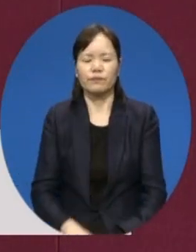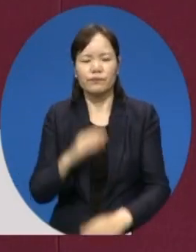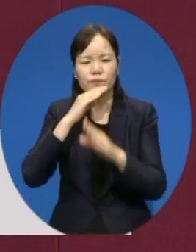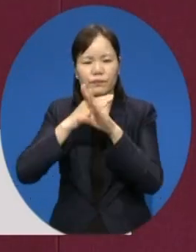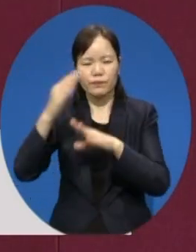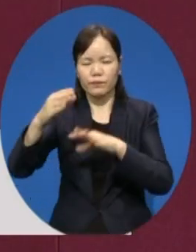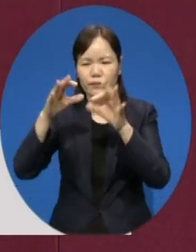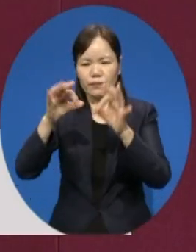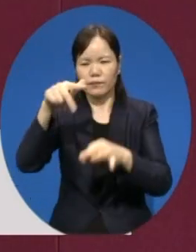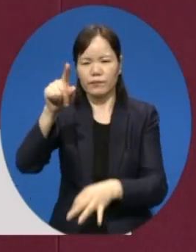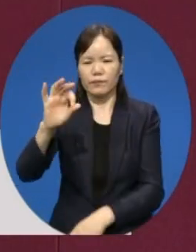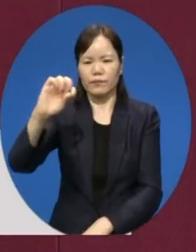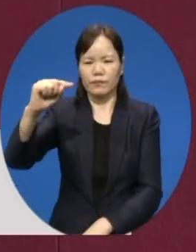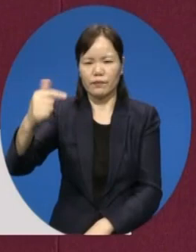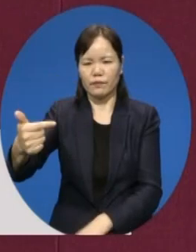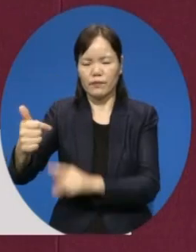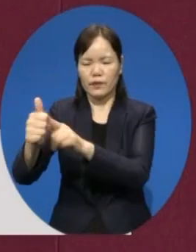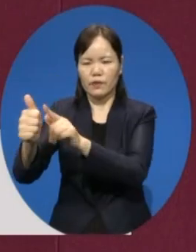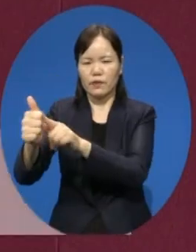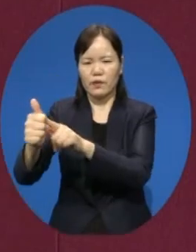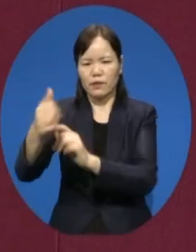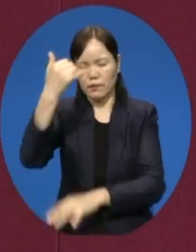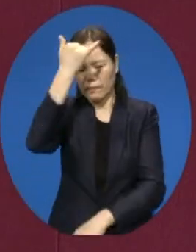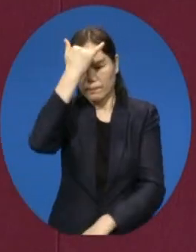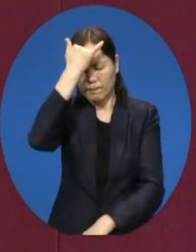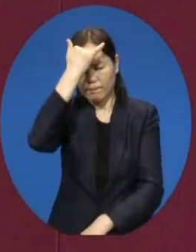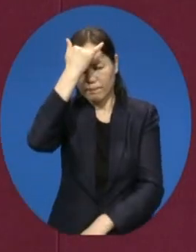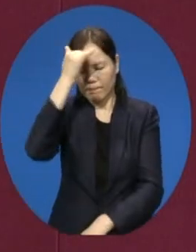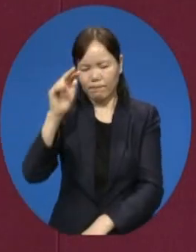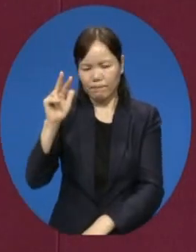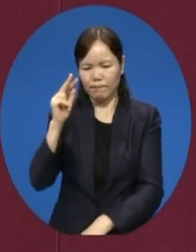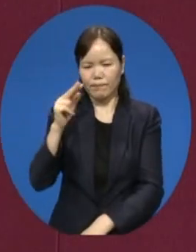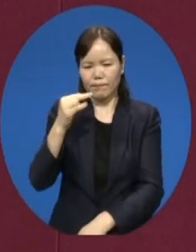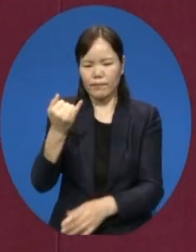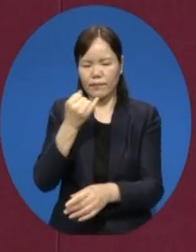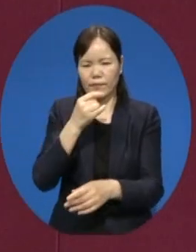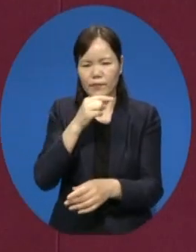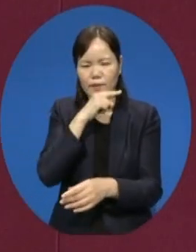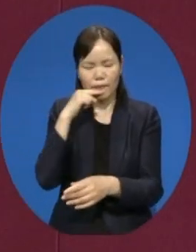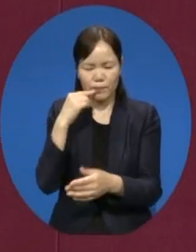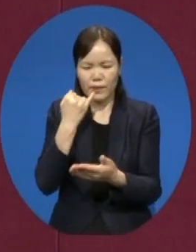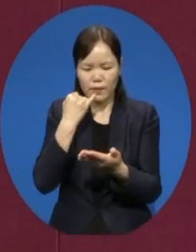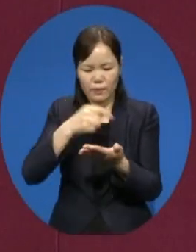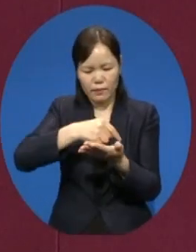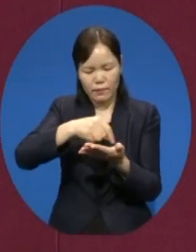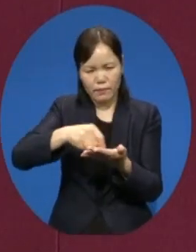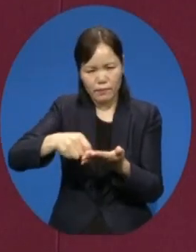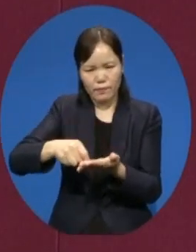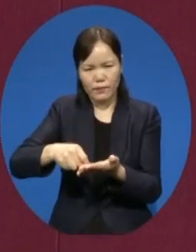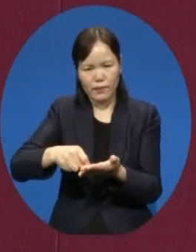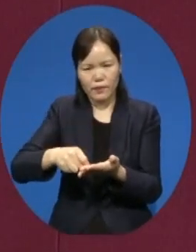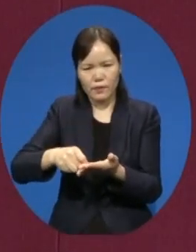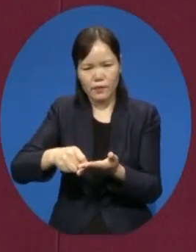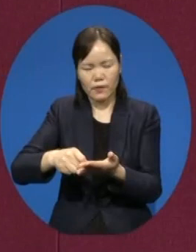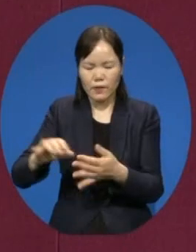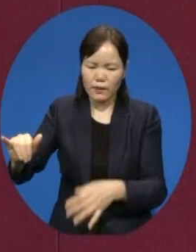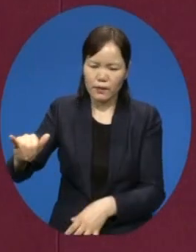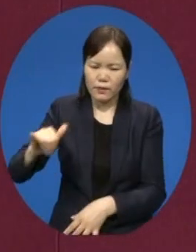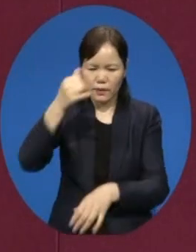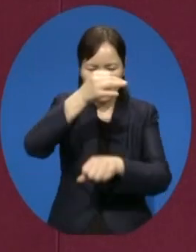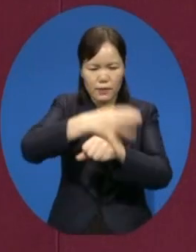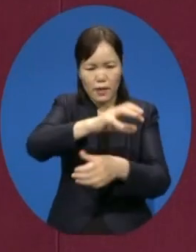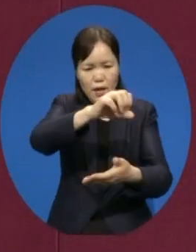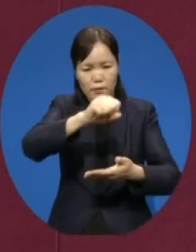북한 김정은에게 충성 맹세 혈서 쓰고 우리 스텔스 전투기 도입을 반대하는 운동하던